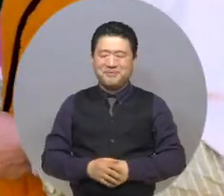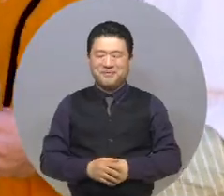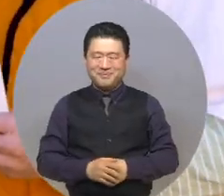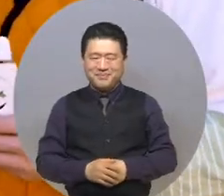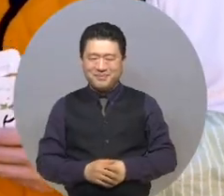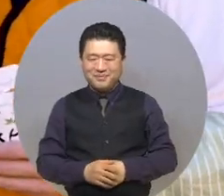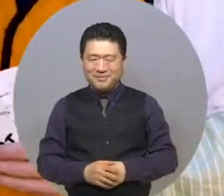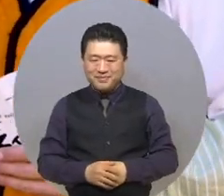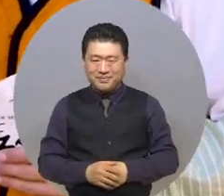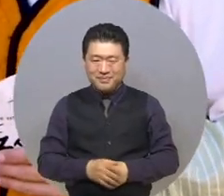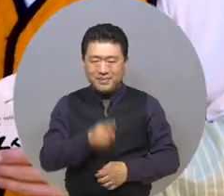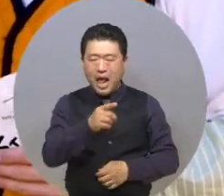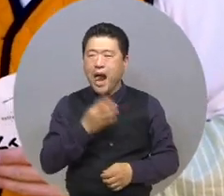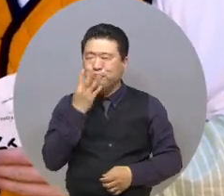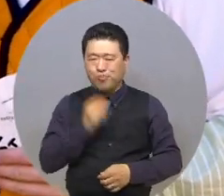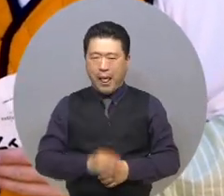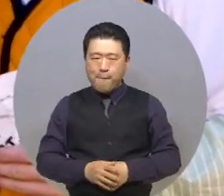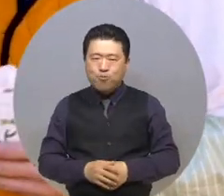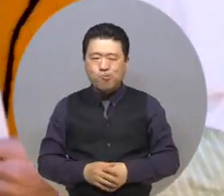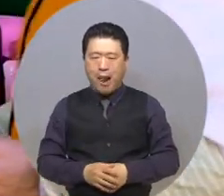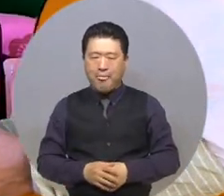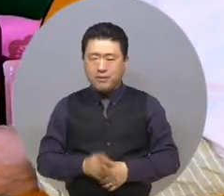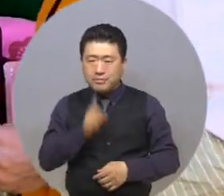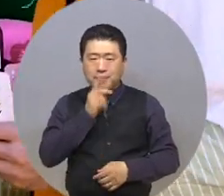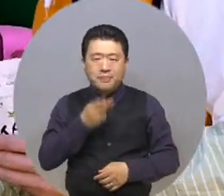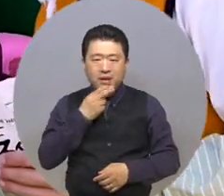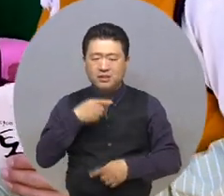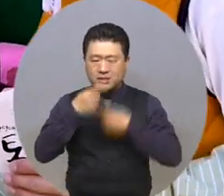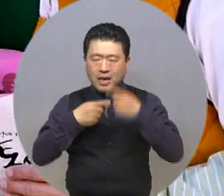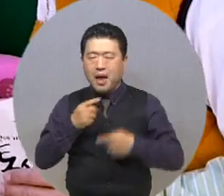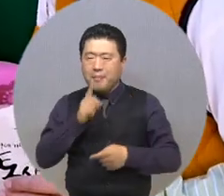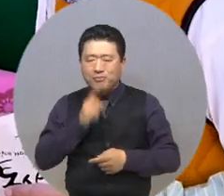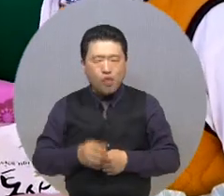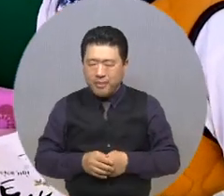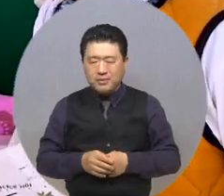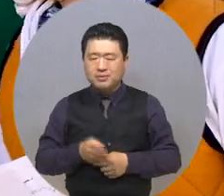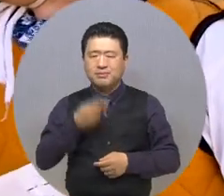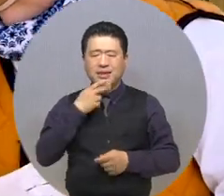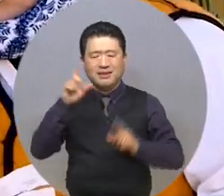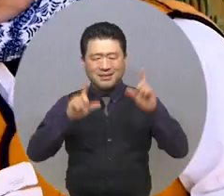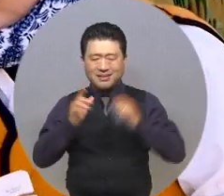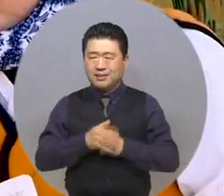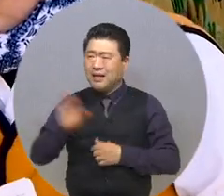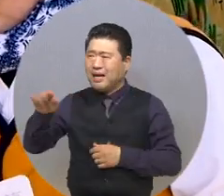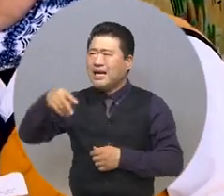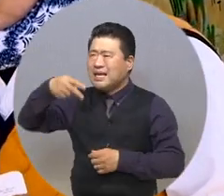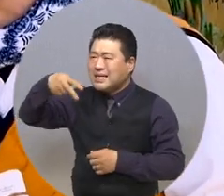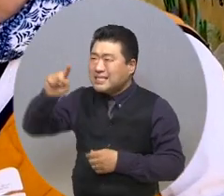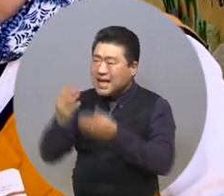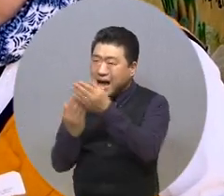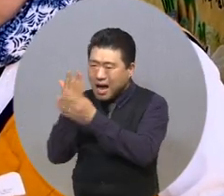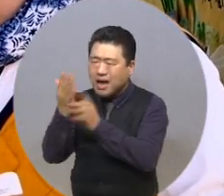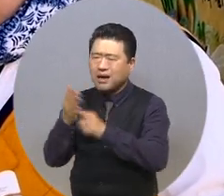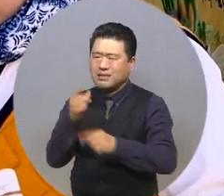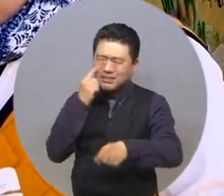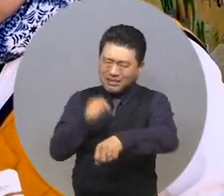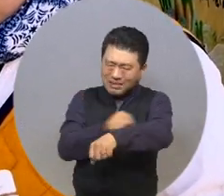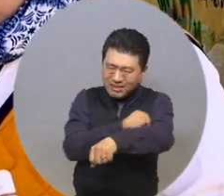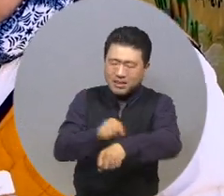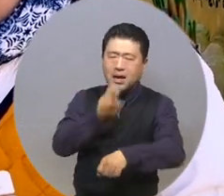끝! 선생님께서 계속 이러고 계시네요. 이것이 새싹인삼하고 네. 광양의 특산물인